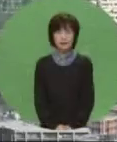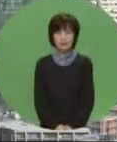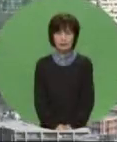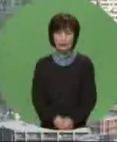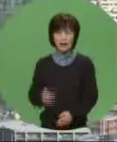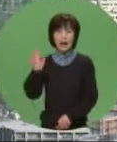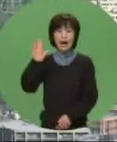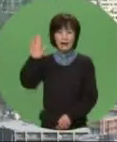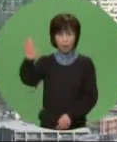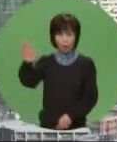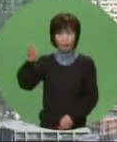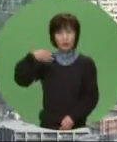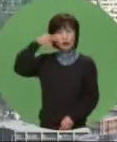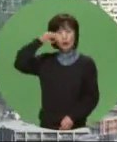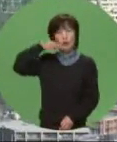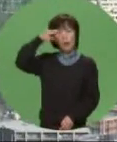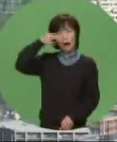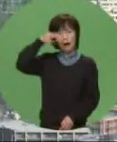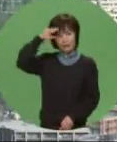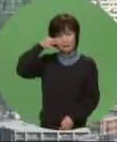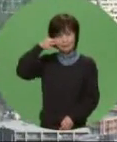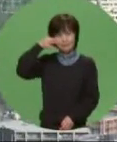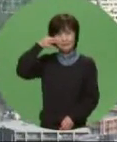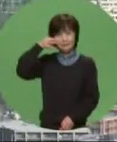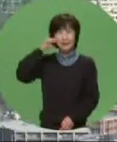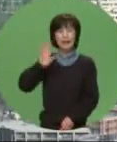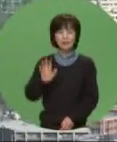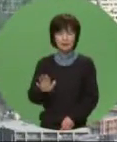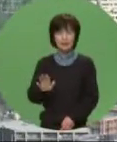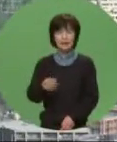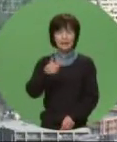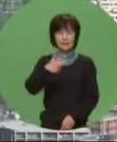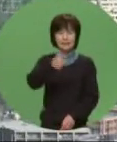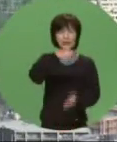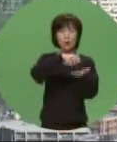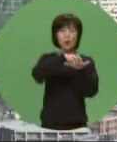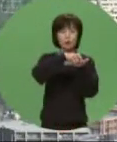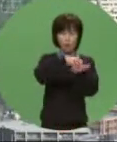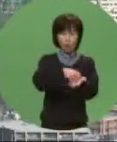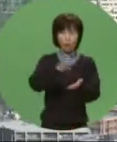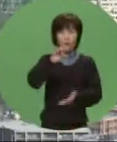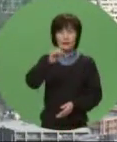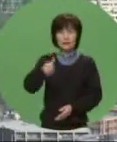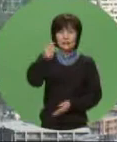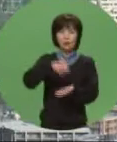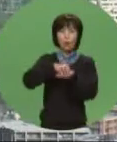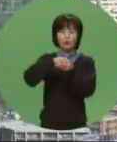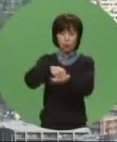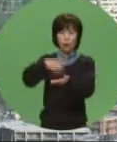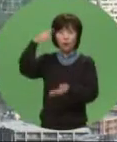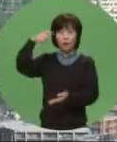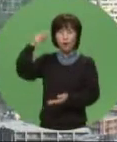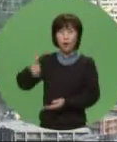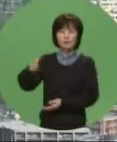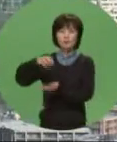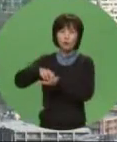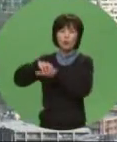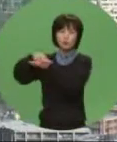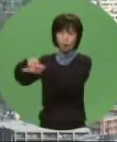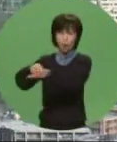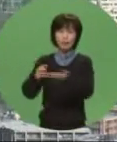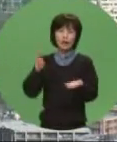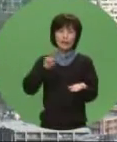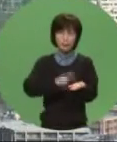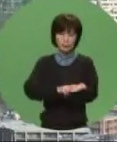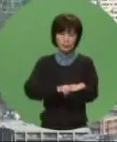この後作品の審査が行われ、視聴賞、技巧賞、教育長賞などの優秀作品